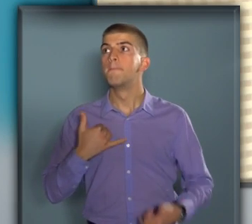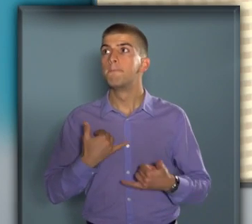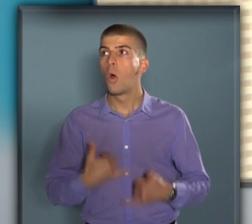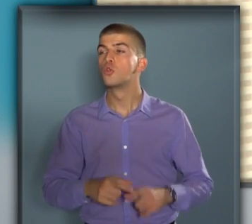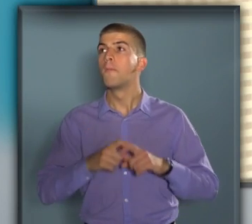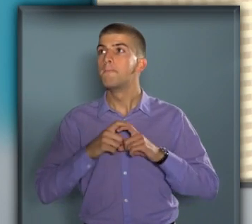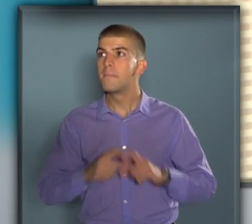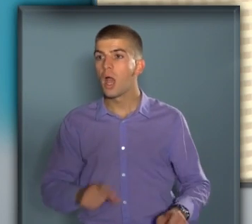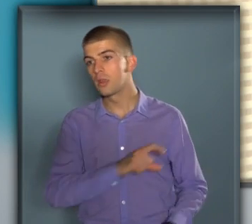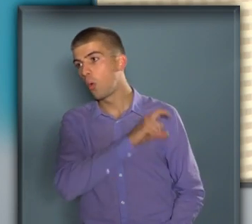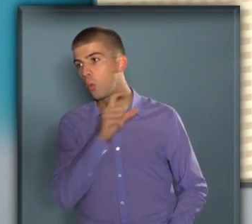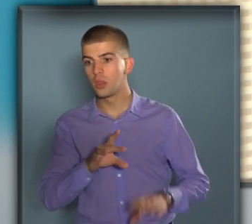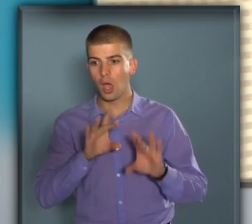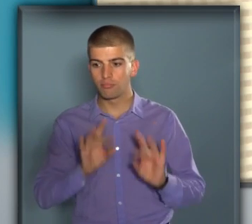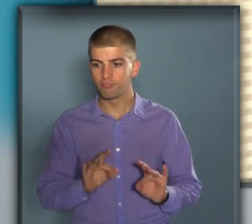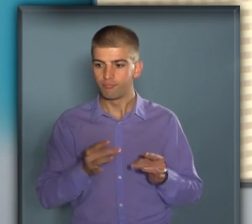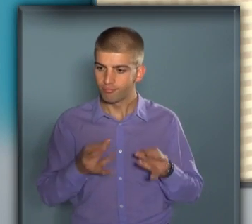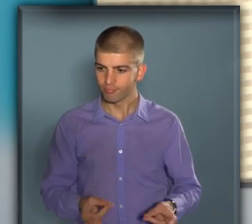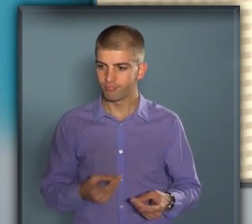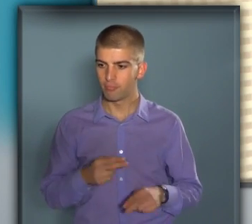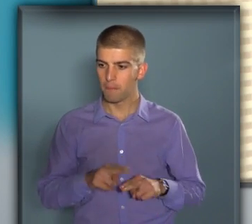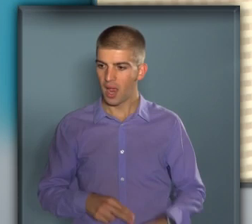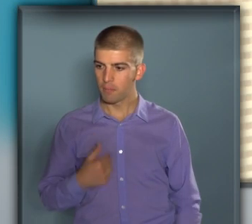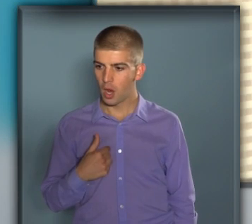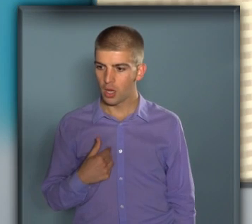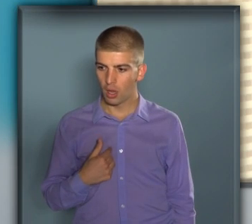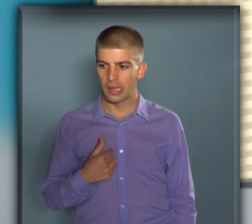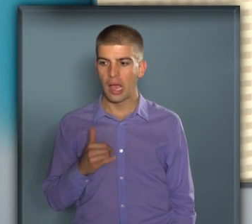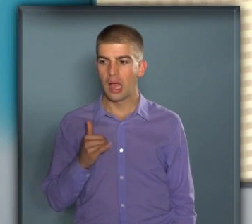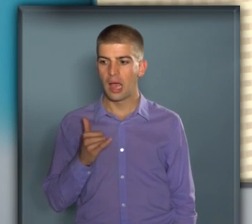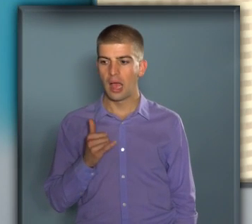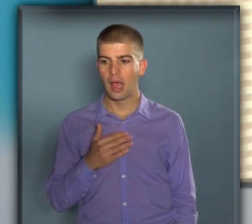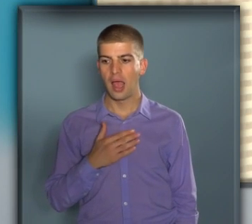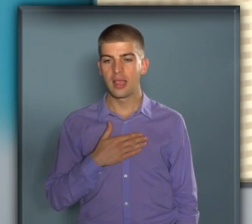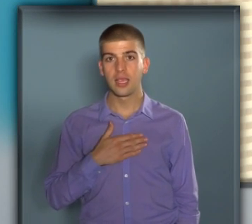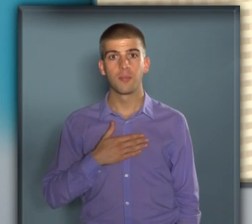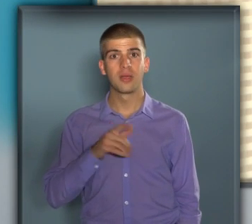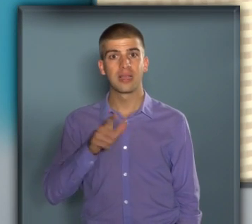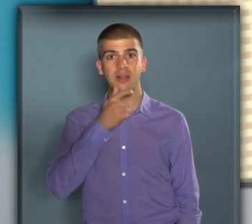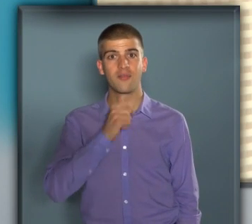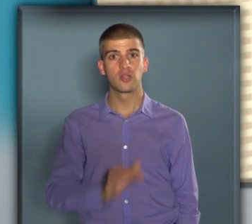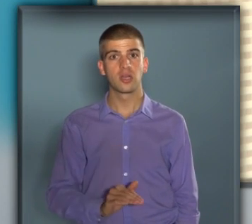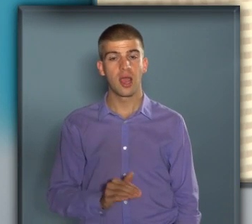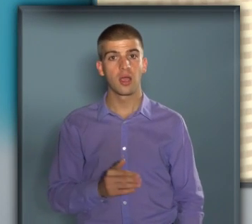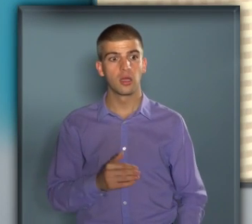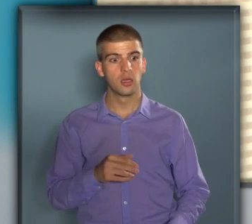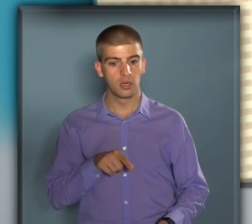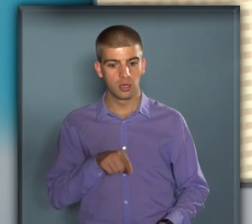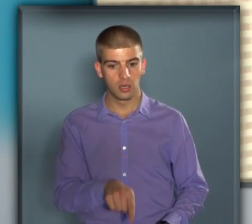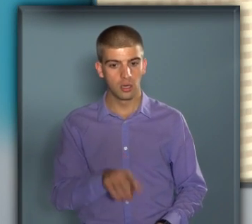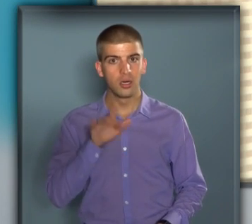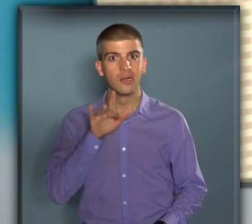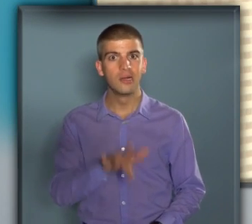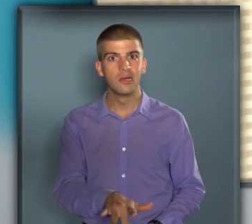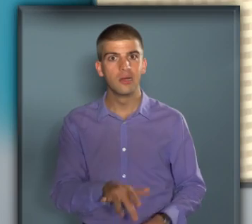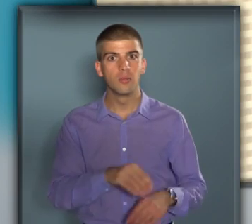és most mondjuk már teljesíthetetlen elvárásom van a két éves gyerekemmel kapcsolatban. Tehát valójában az a